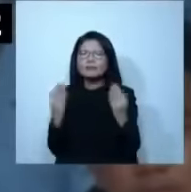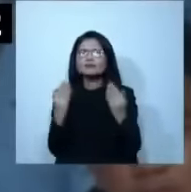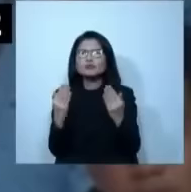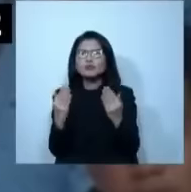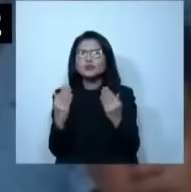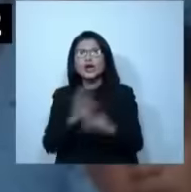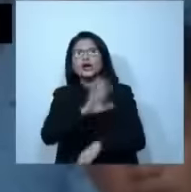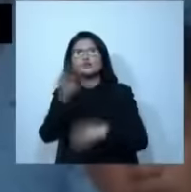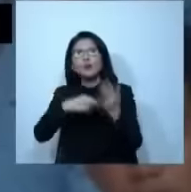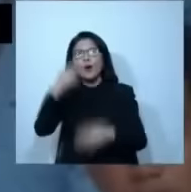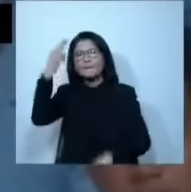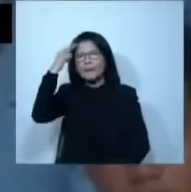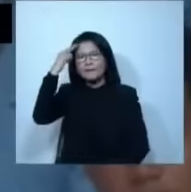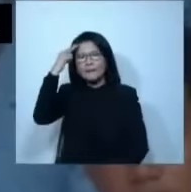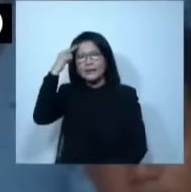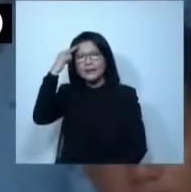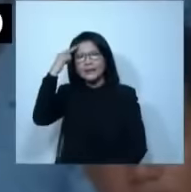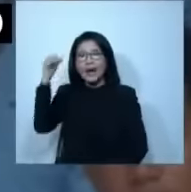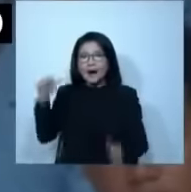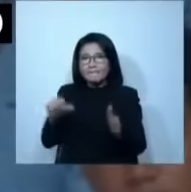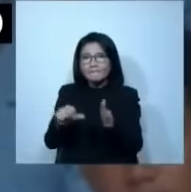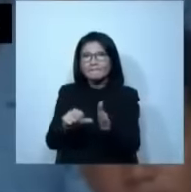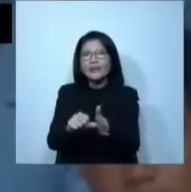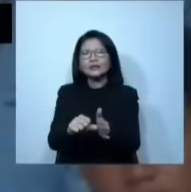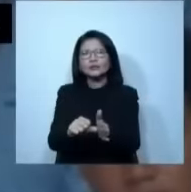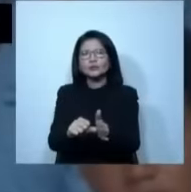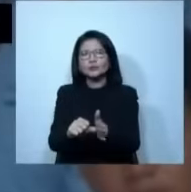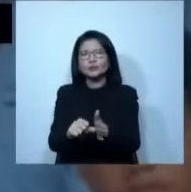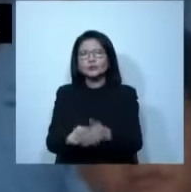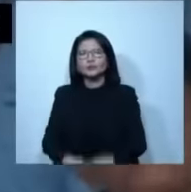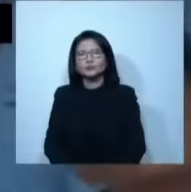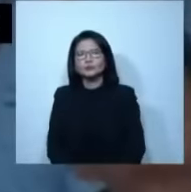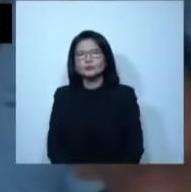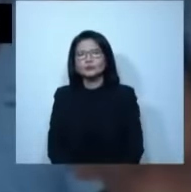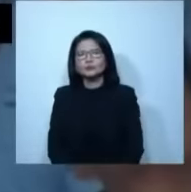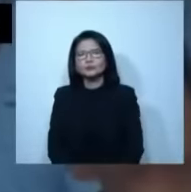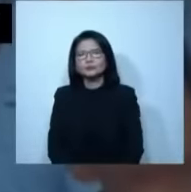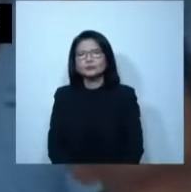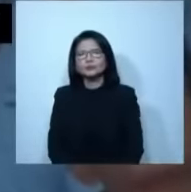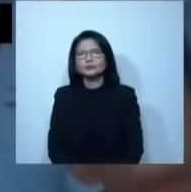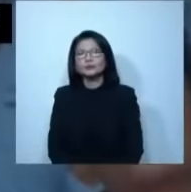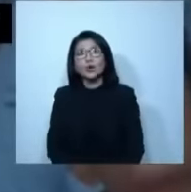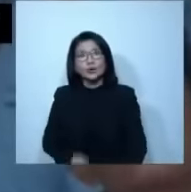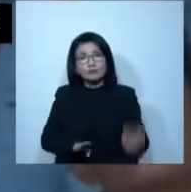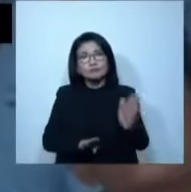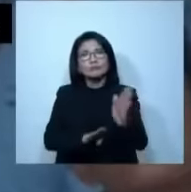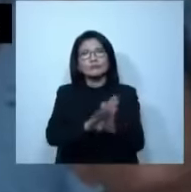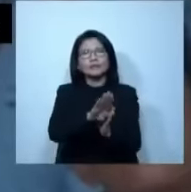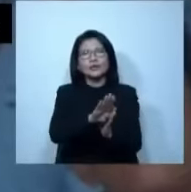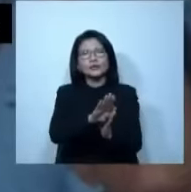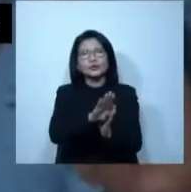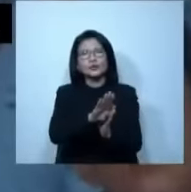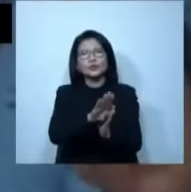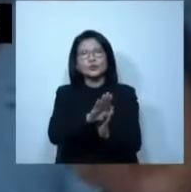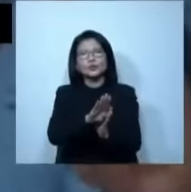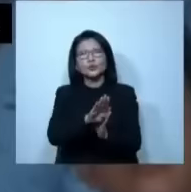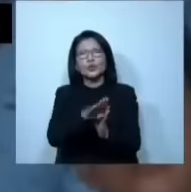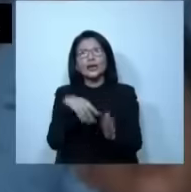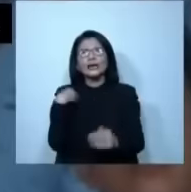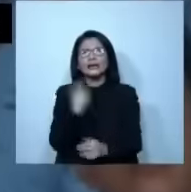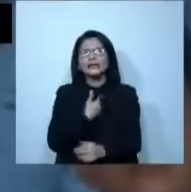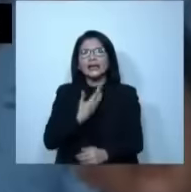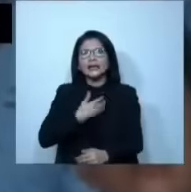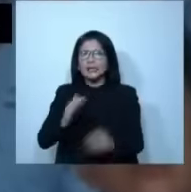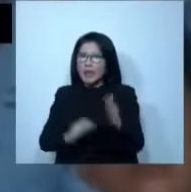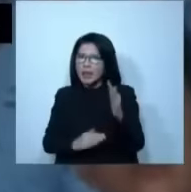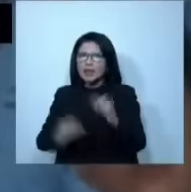pemimpin telah membantu menambahkan kemajuan kita. Kita ingin lebih